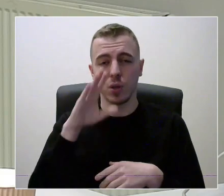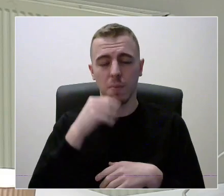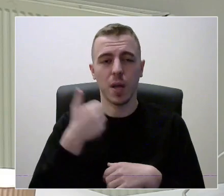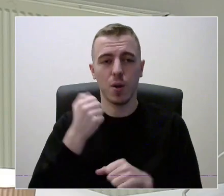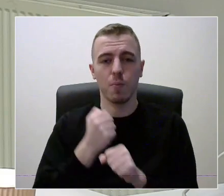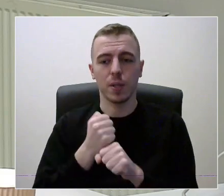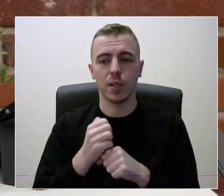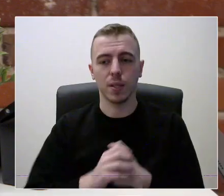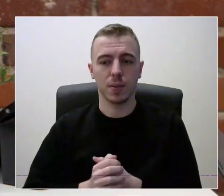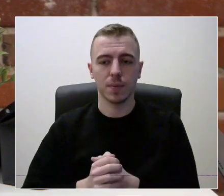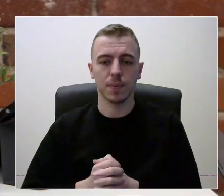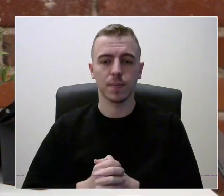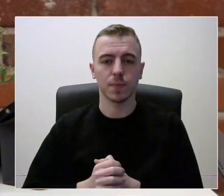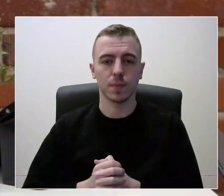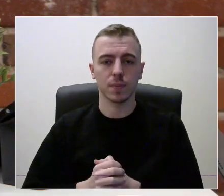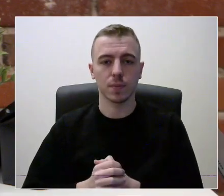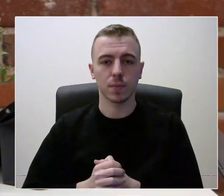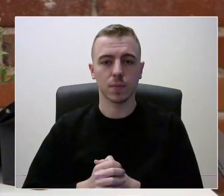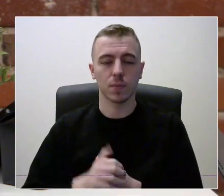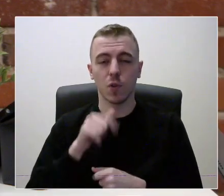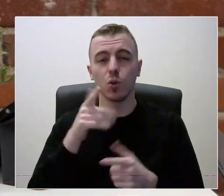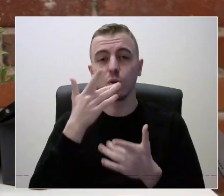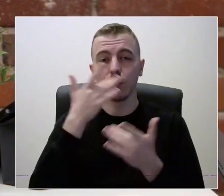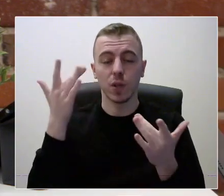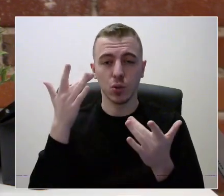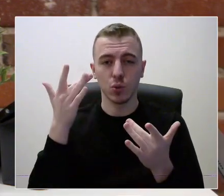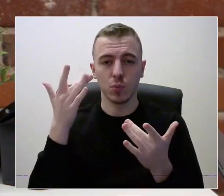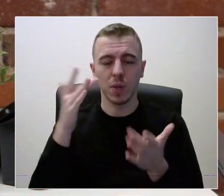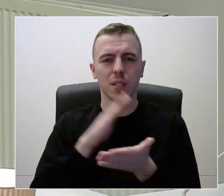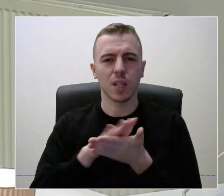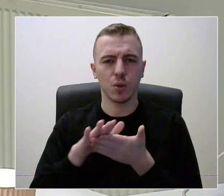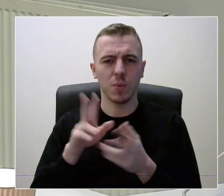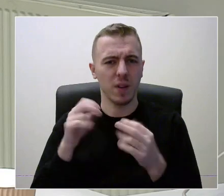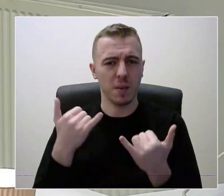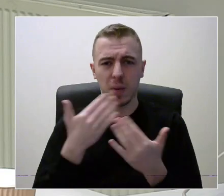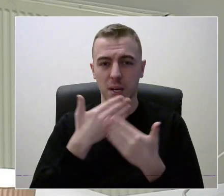yra padaroma. Jeigu jūsų viešumą ir skaidrumą, tai jo nėra, taip išeina?